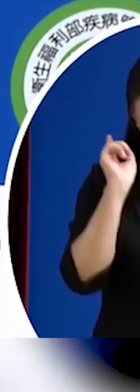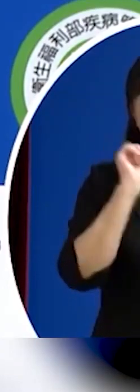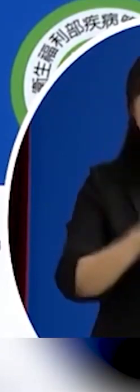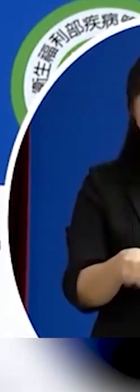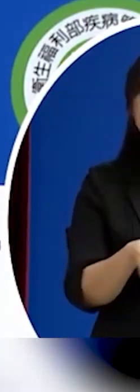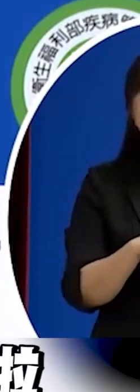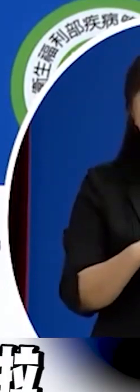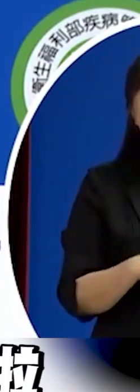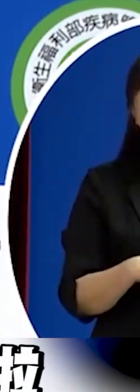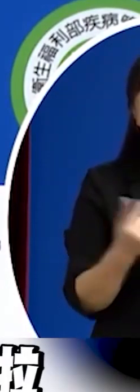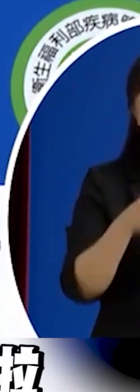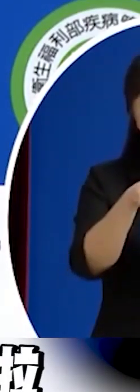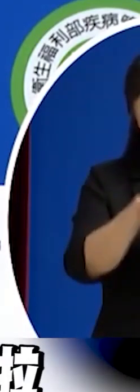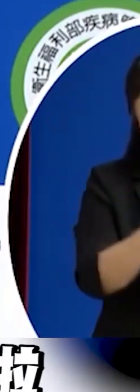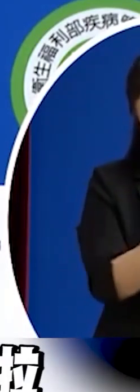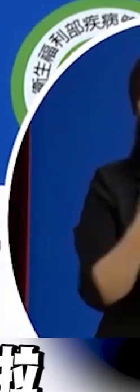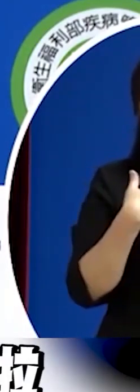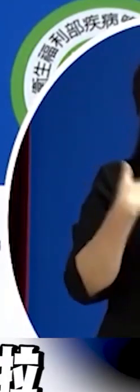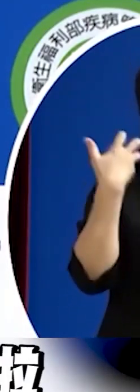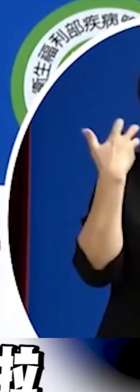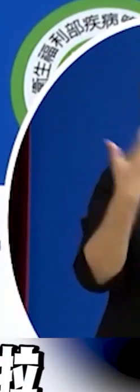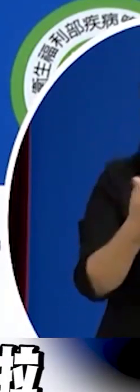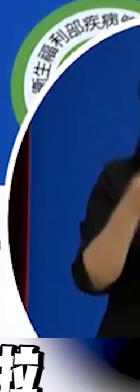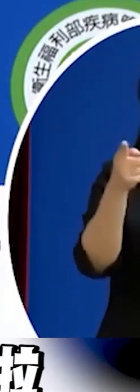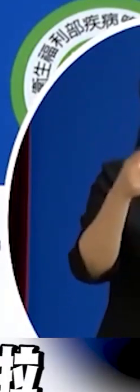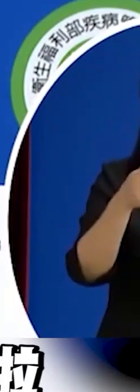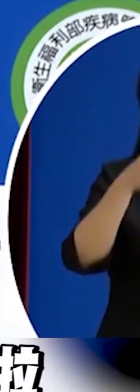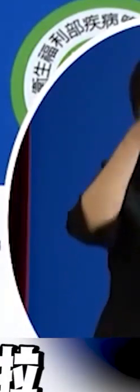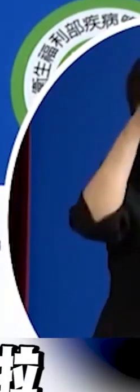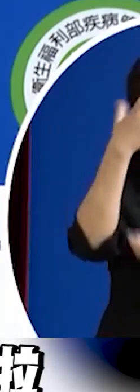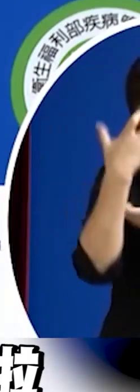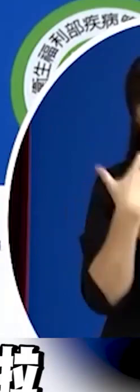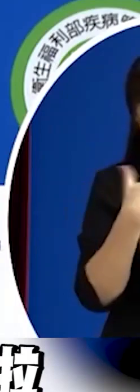是加重我们整个社会的一个负担。